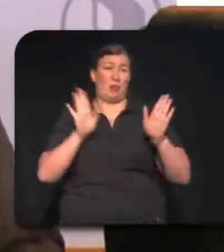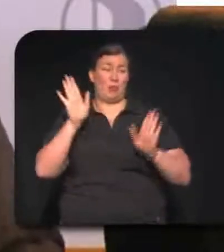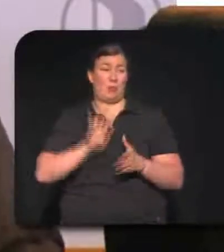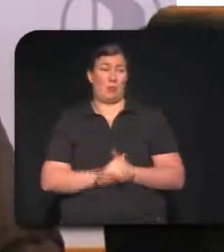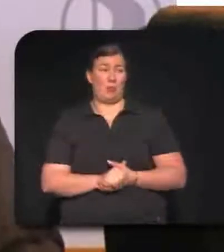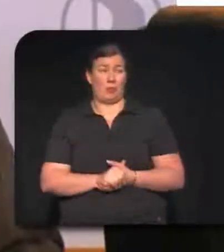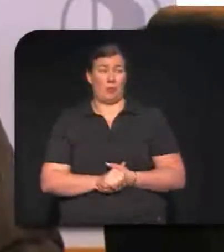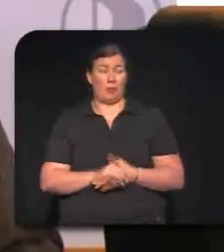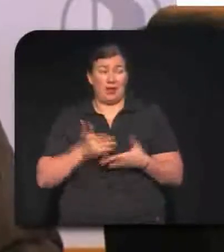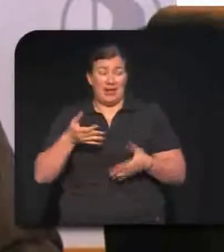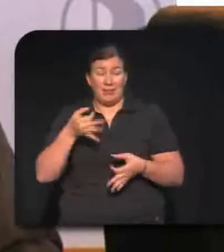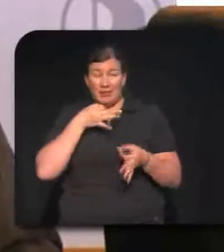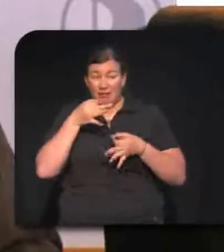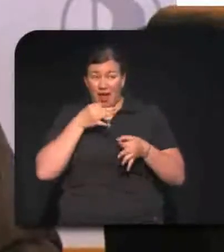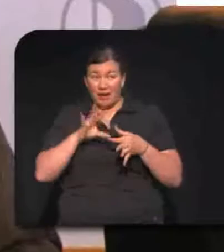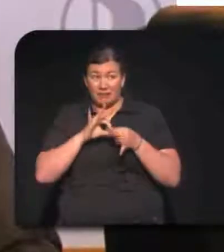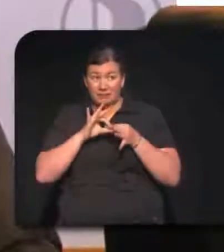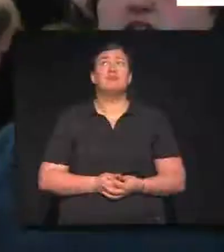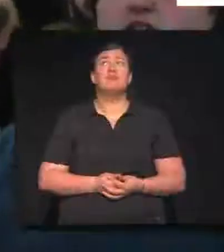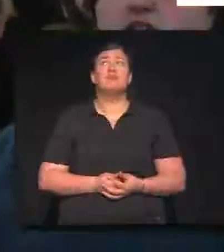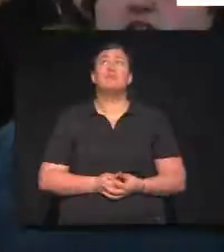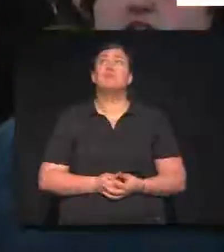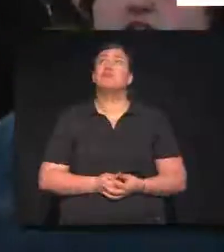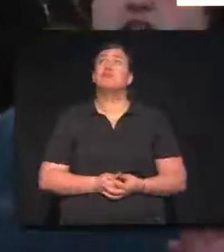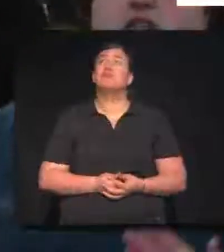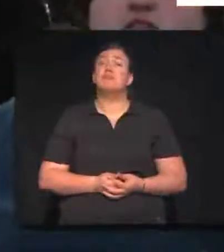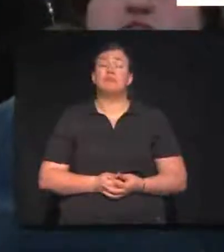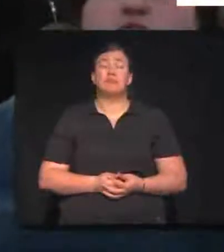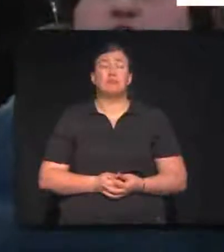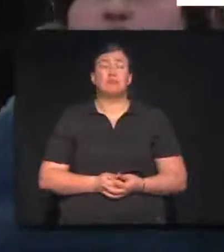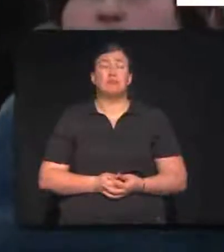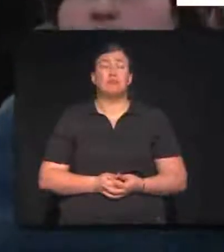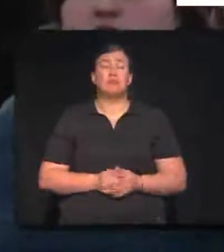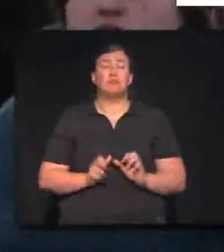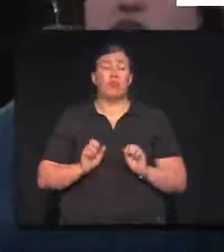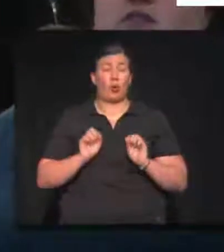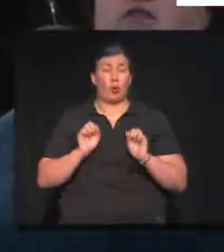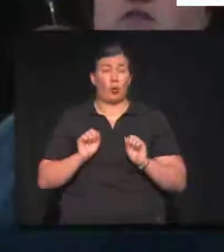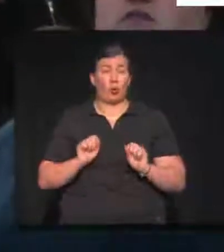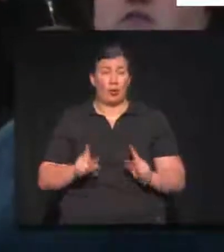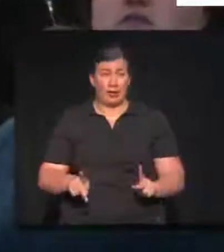gibt es Fragen zu dem okay